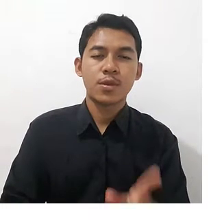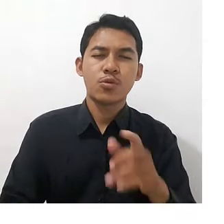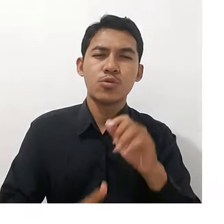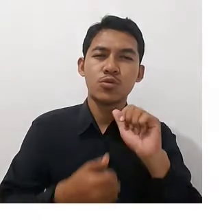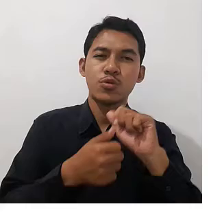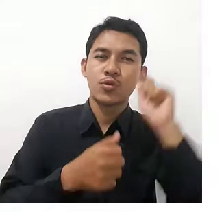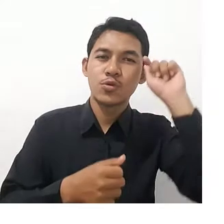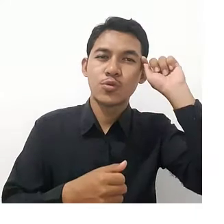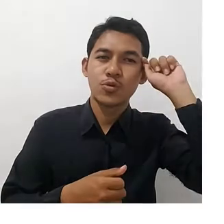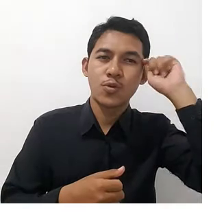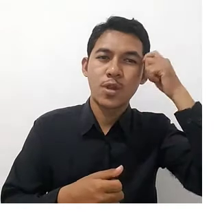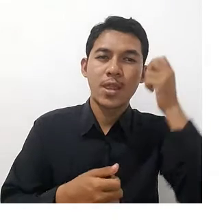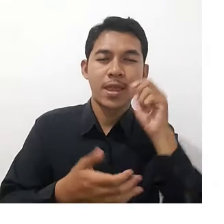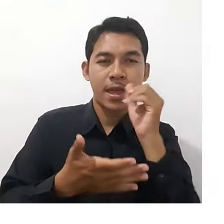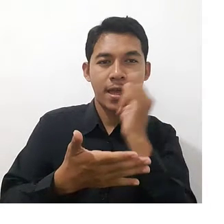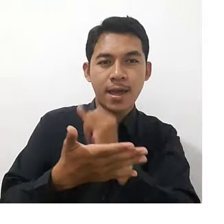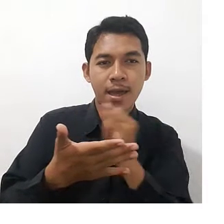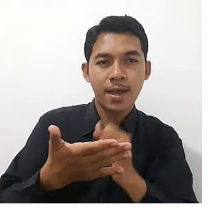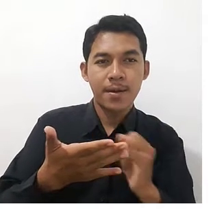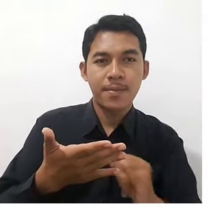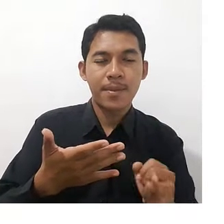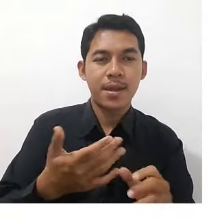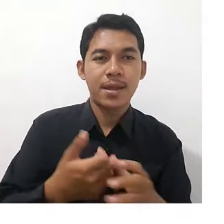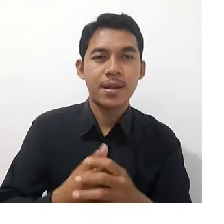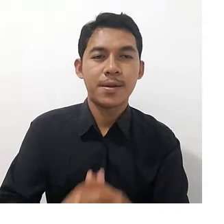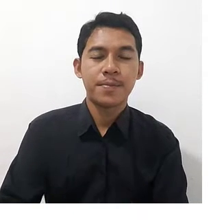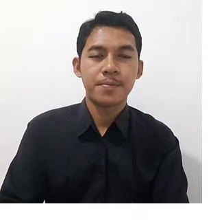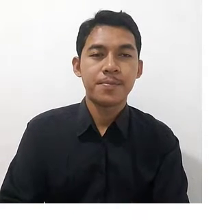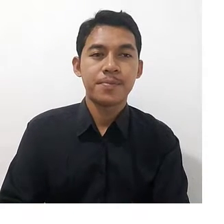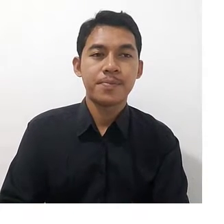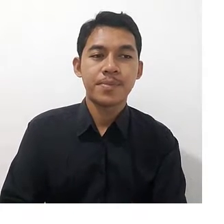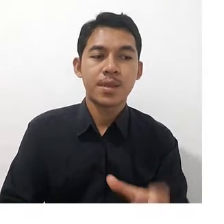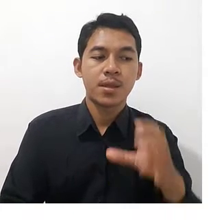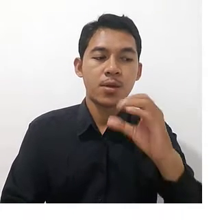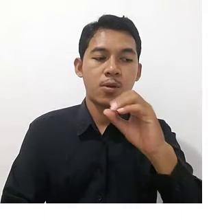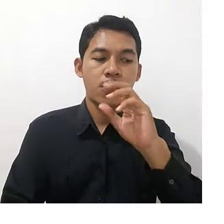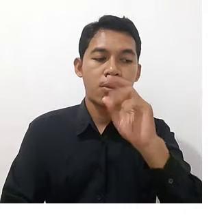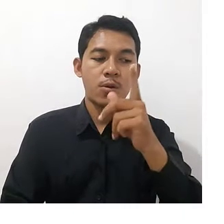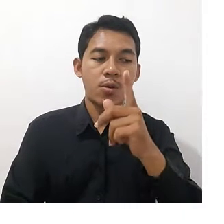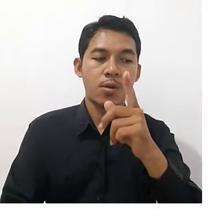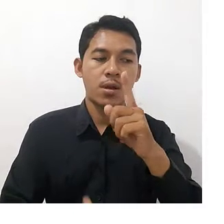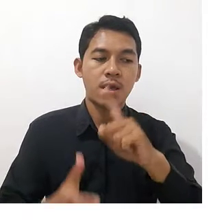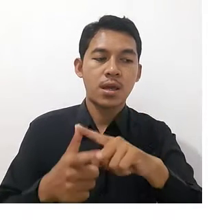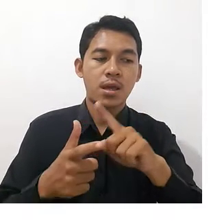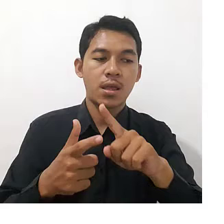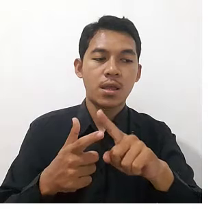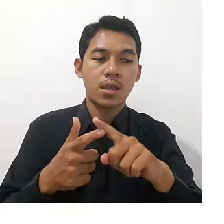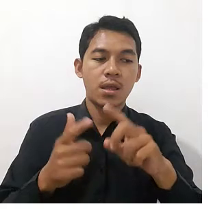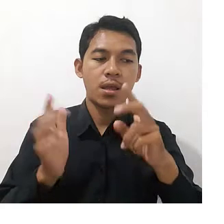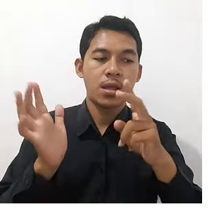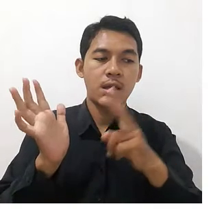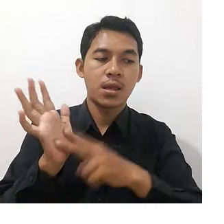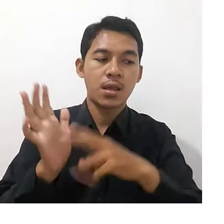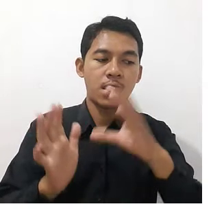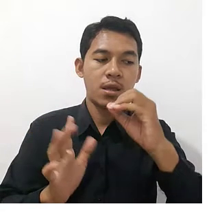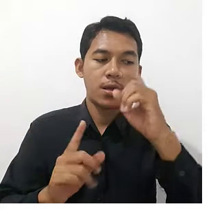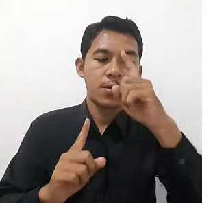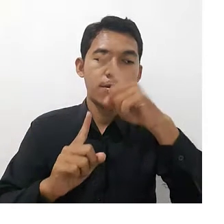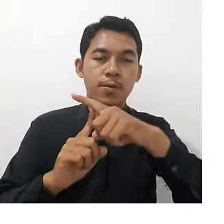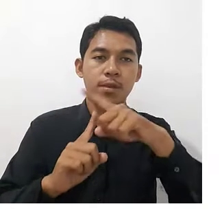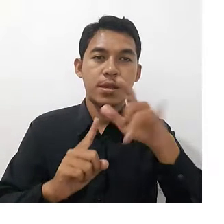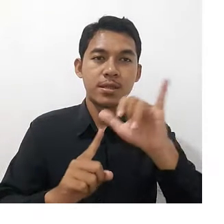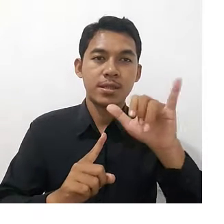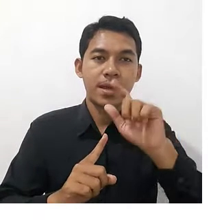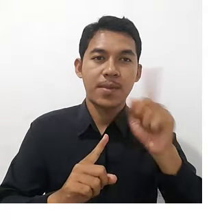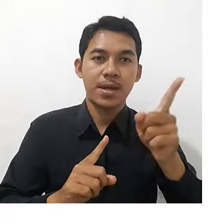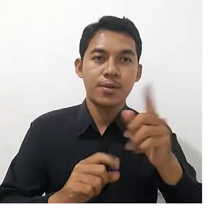ya. Nah, ini anggaplah OR dah. Nah, ini OR, ini N. Kalau not kan yang kayak gini kan. Nah, tuh